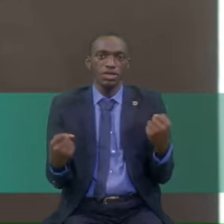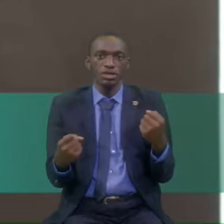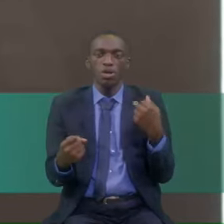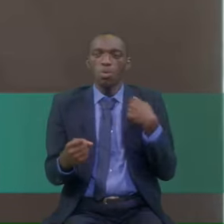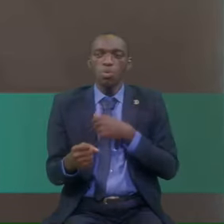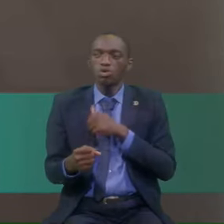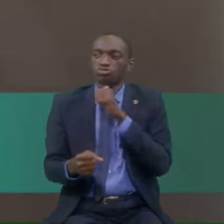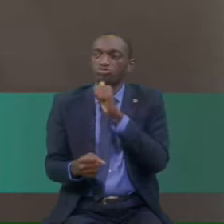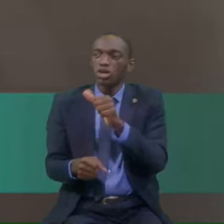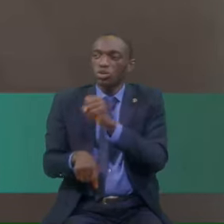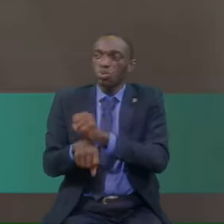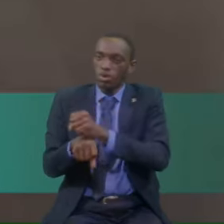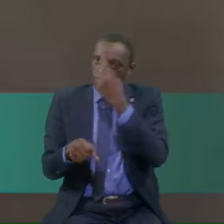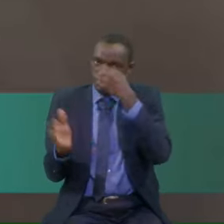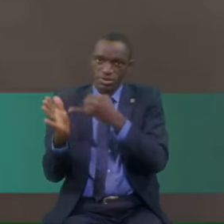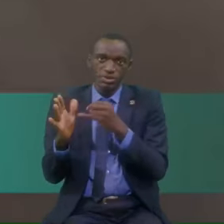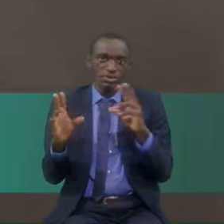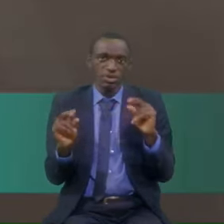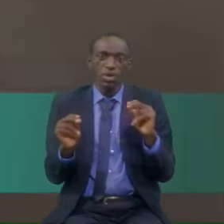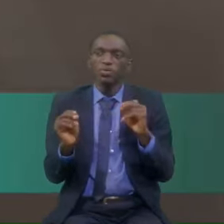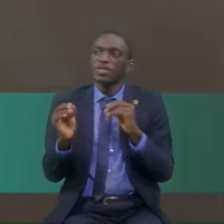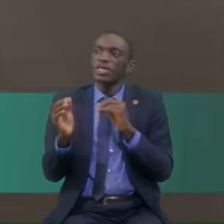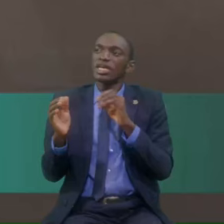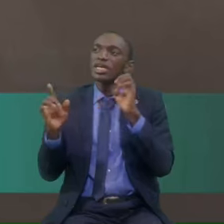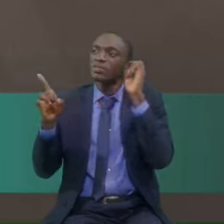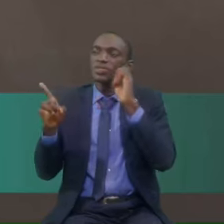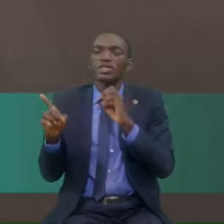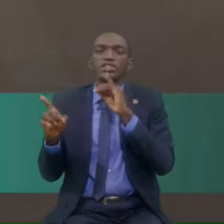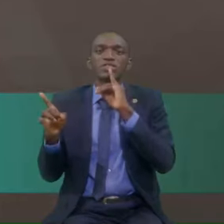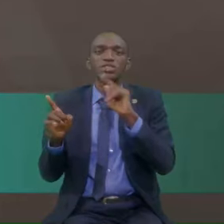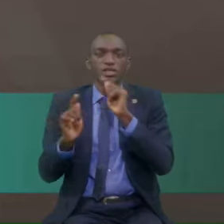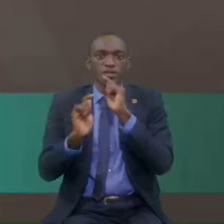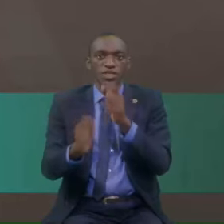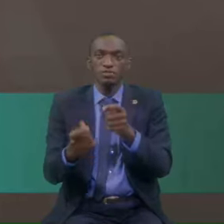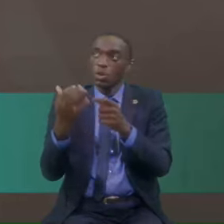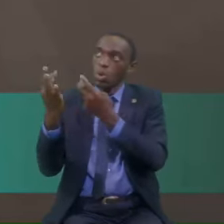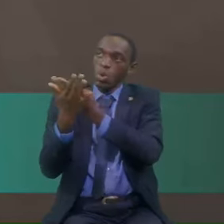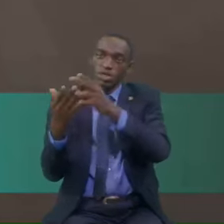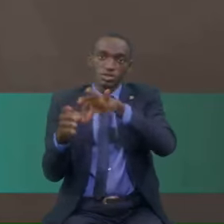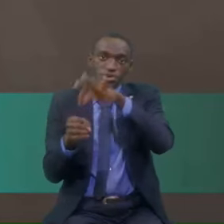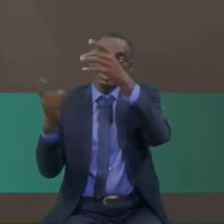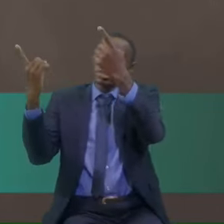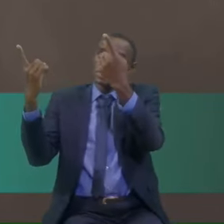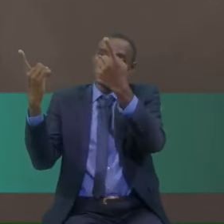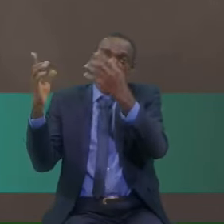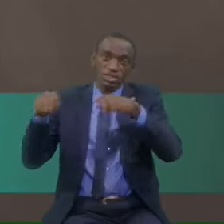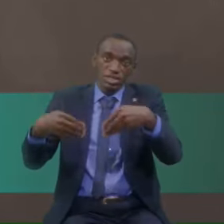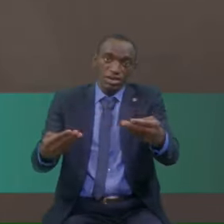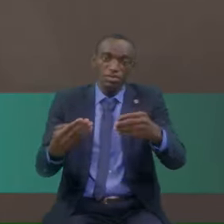Nous ne le méritons pas, c'est un don que nous recevons du Saint-Esprit quand il vient en nous. Dans une grande